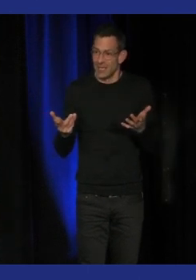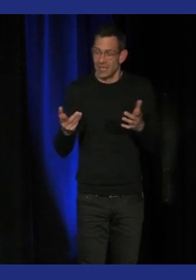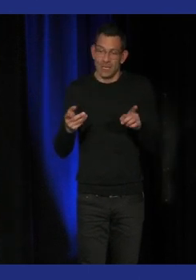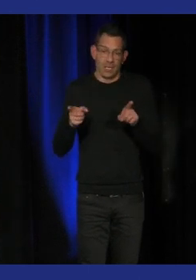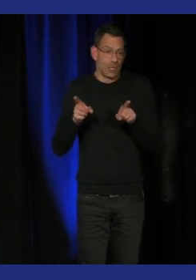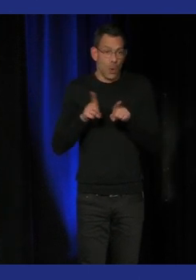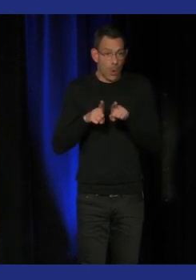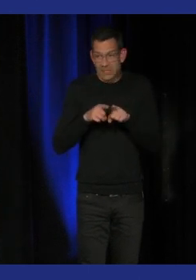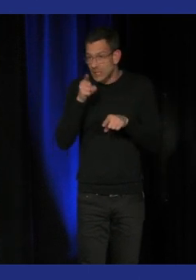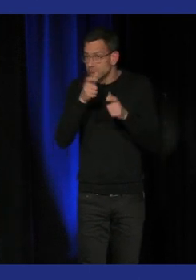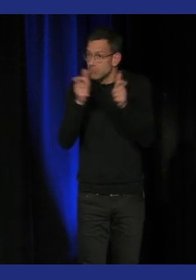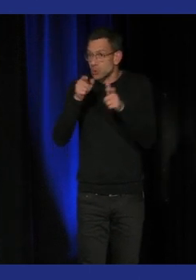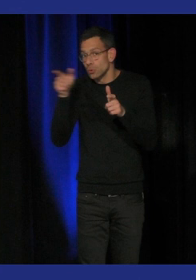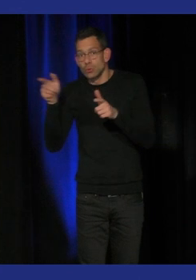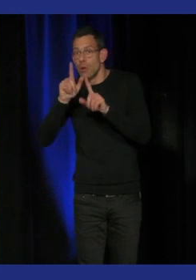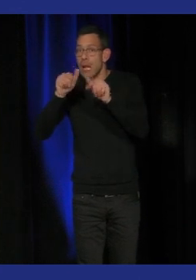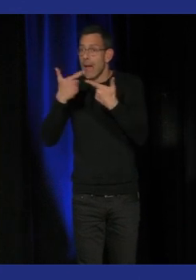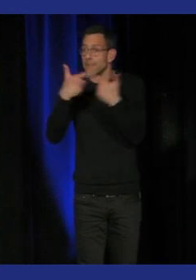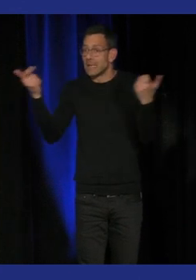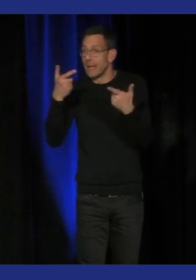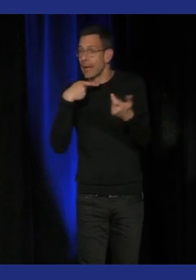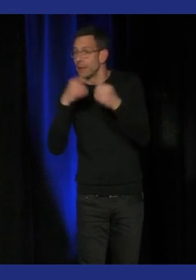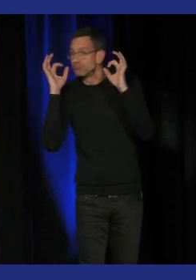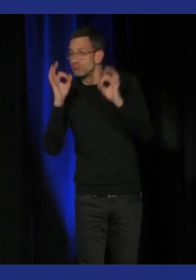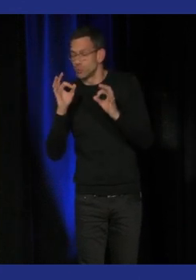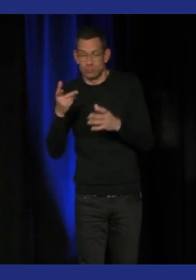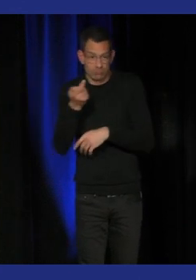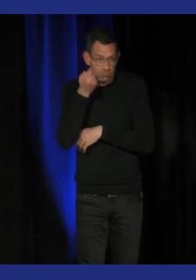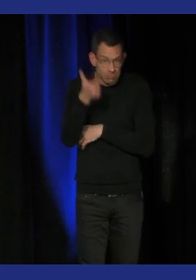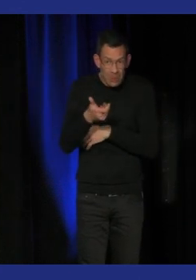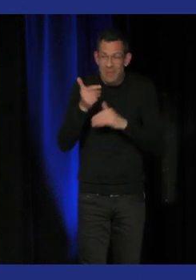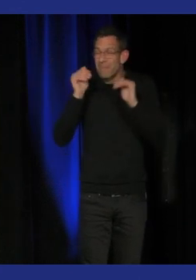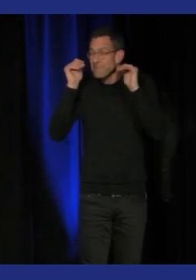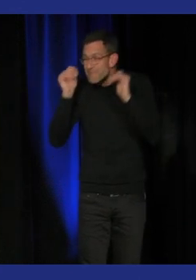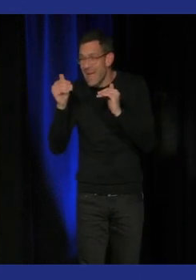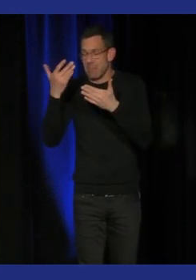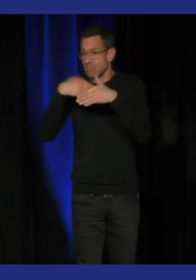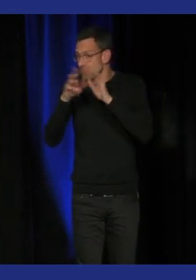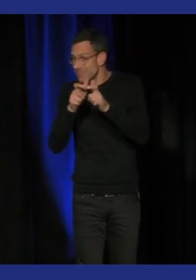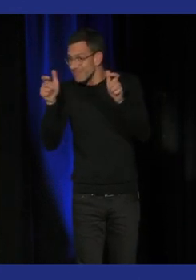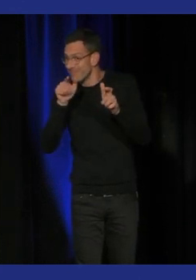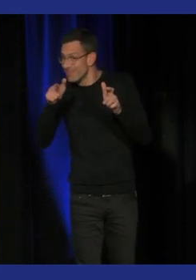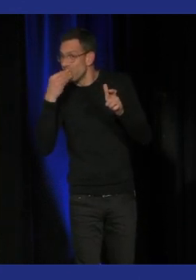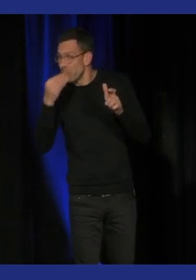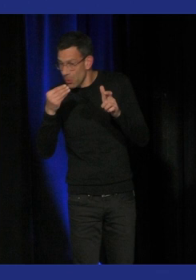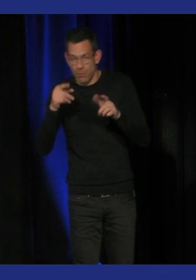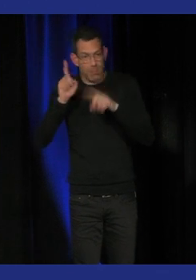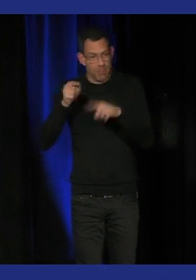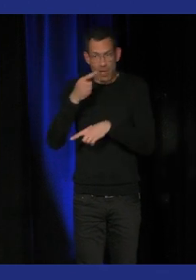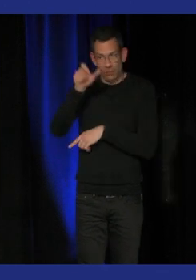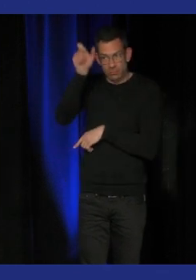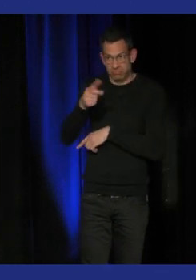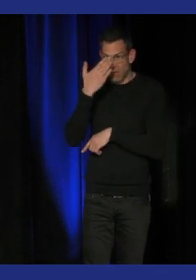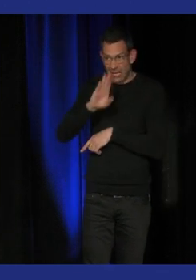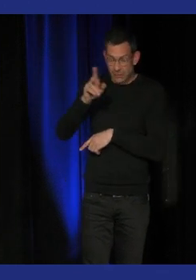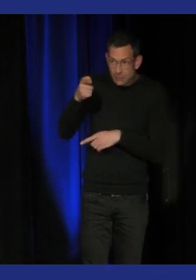ont le matériel nécessaire, il n'y en a pas beaucoup. Et puis ensuite, même dans ces structures-là, on peut être confronté à des attitudes